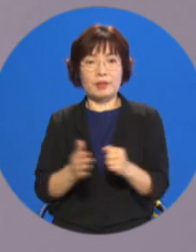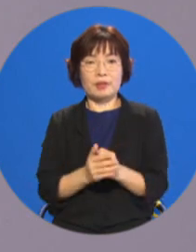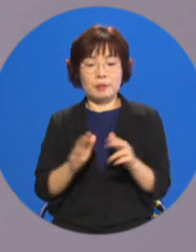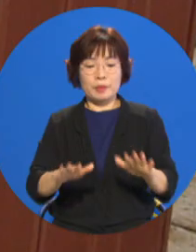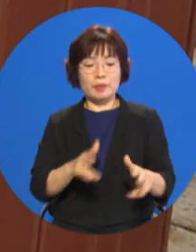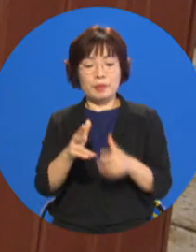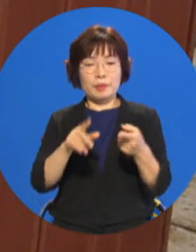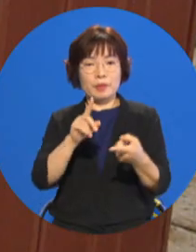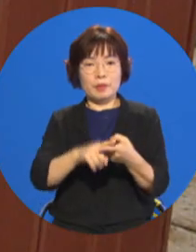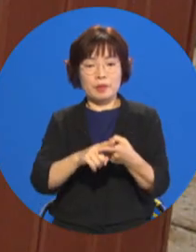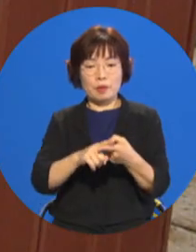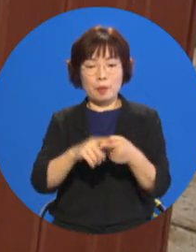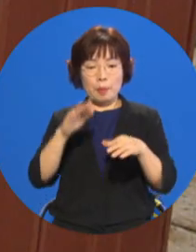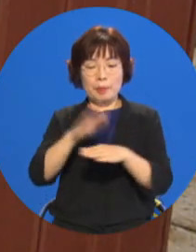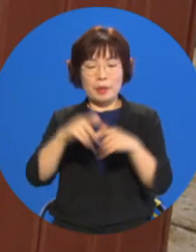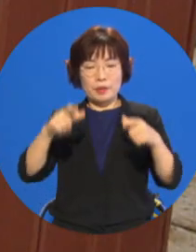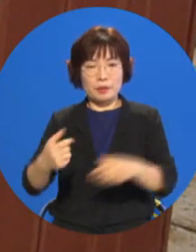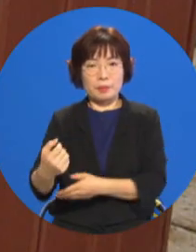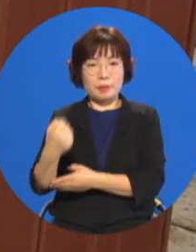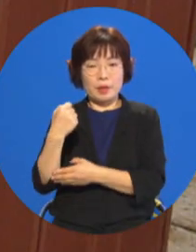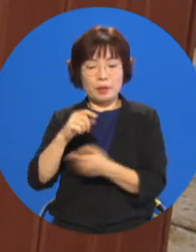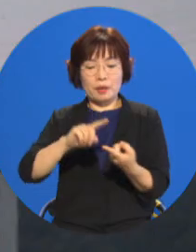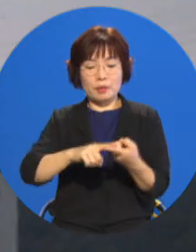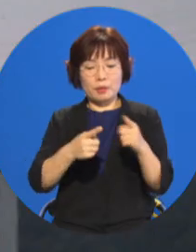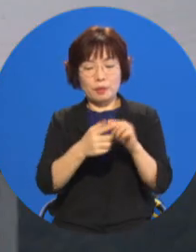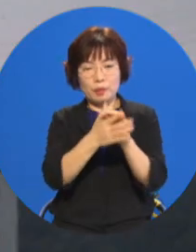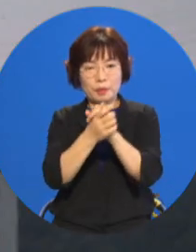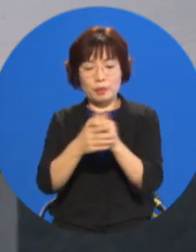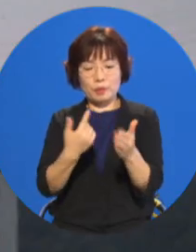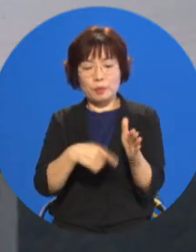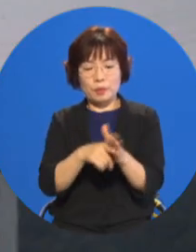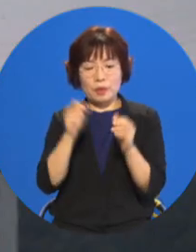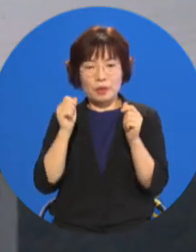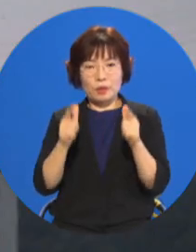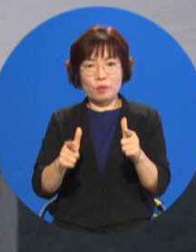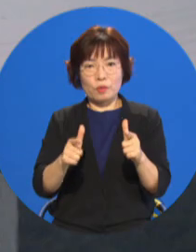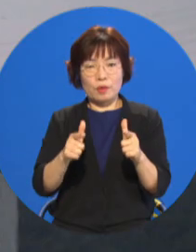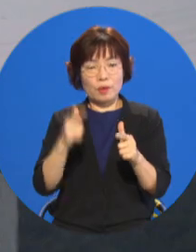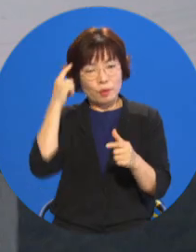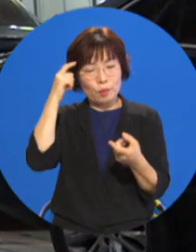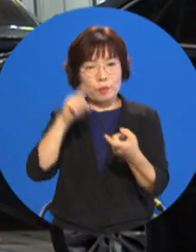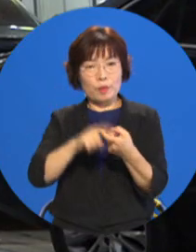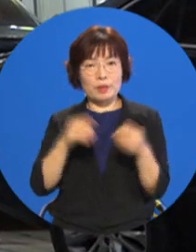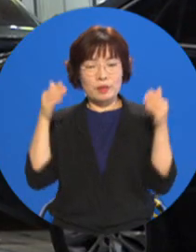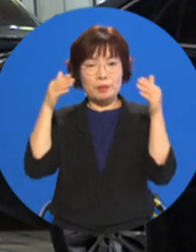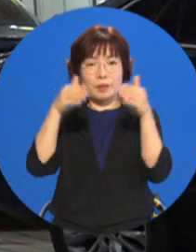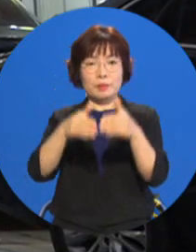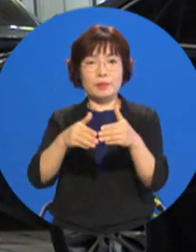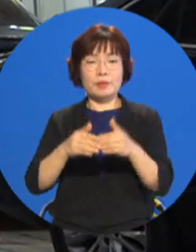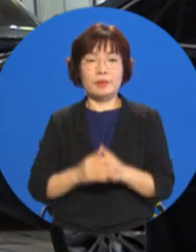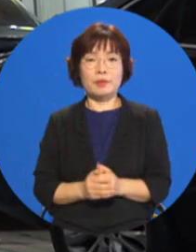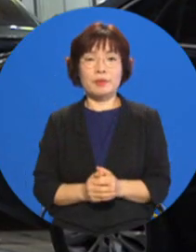사업이 농촌의 역량 강화와 상생 발전의 디딤돌이 될지 주목됩니다. MBC 뉴스 김종수입니다.